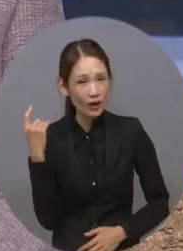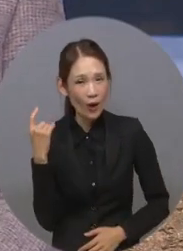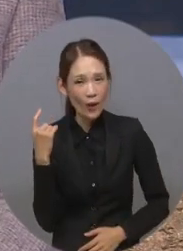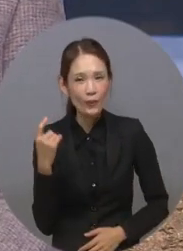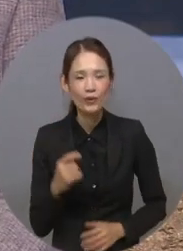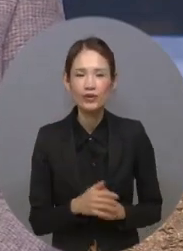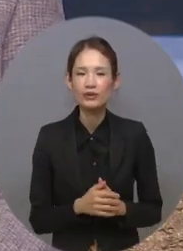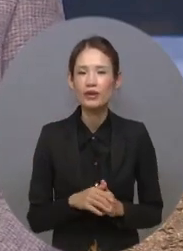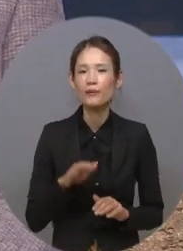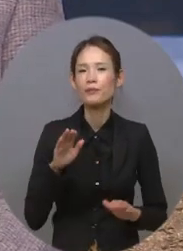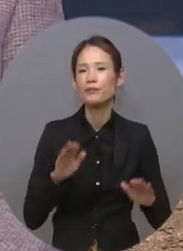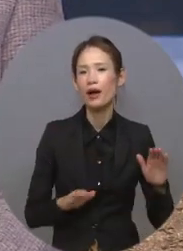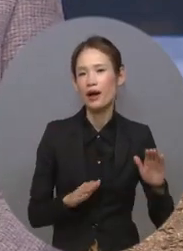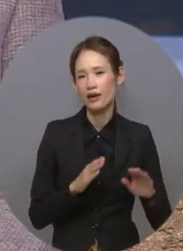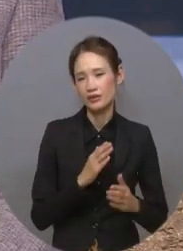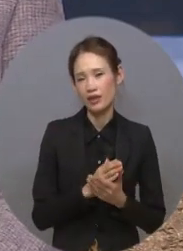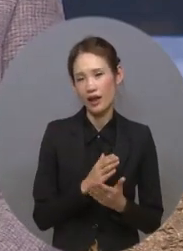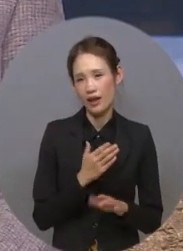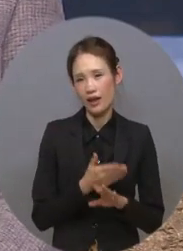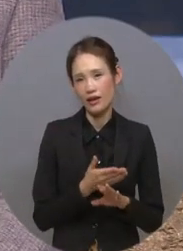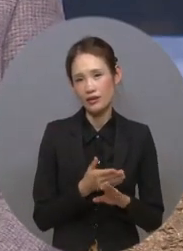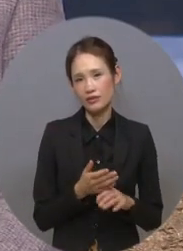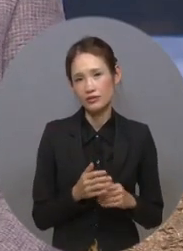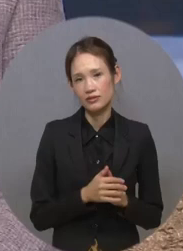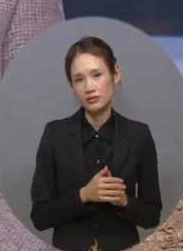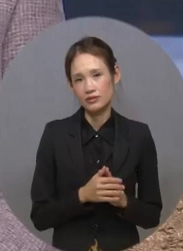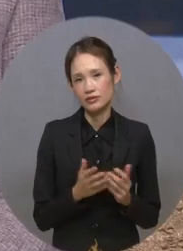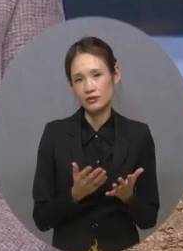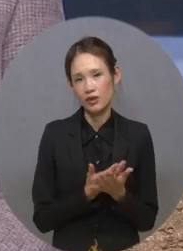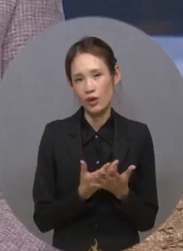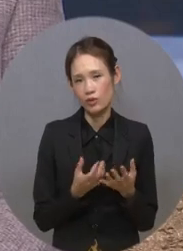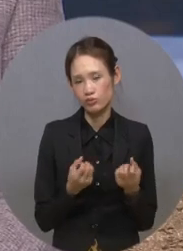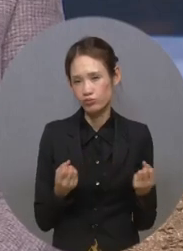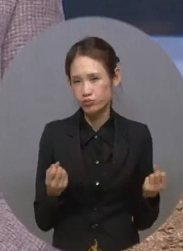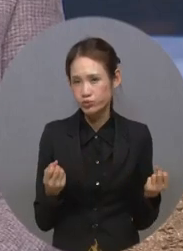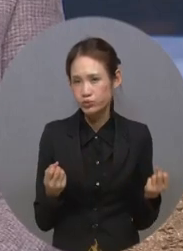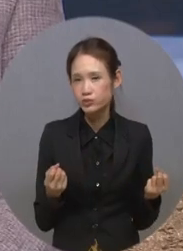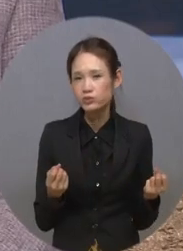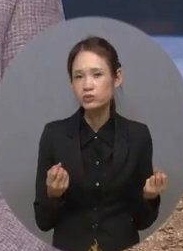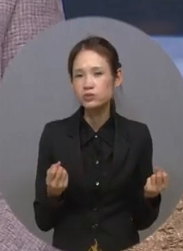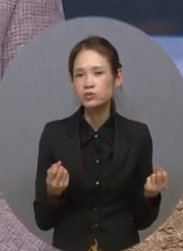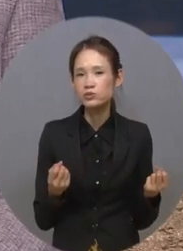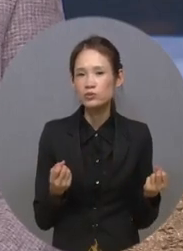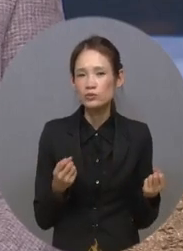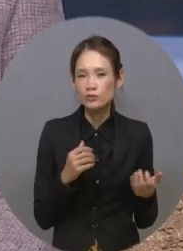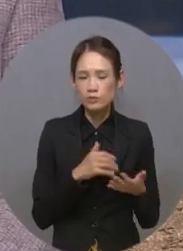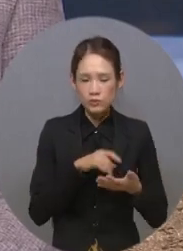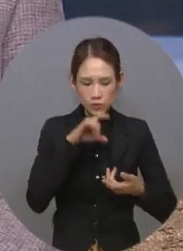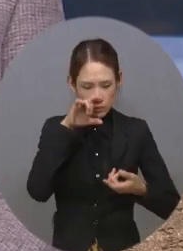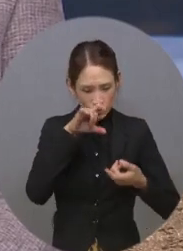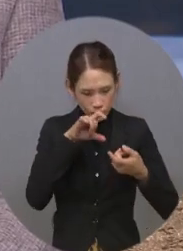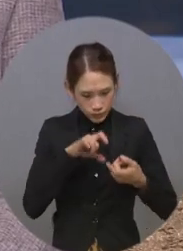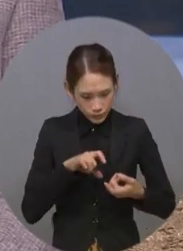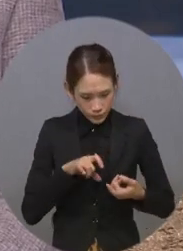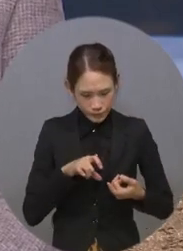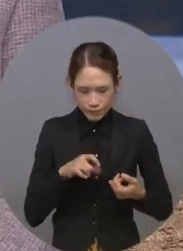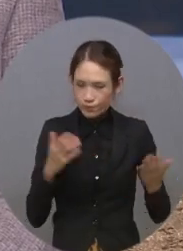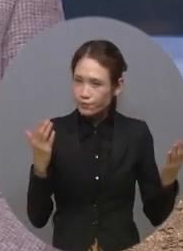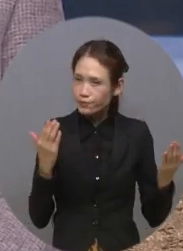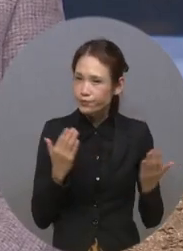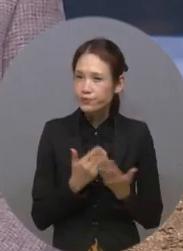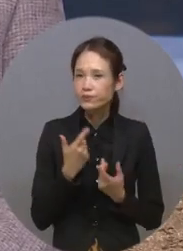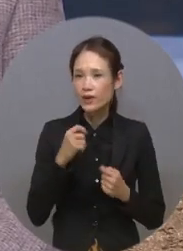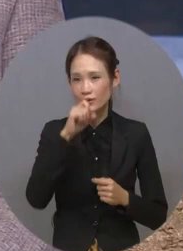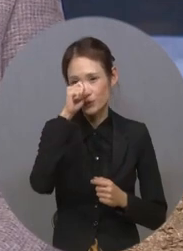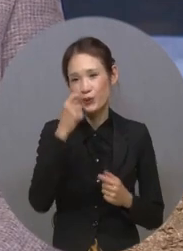편차가 있다면 말씀하신 네. 것처럼 좀 이렇게 분포를 시켜서 네. 좀 평균을 맞추는 것도 굉장히 좋은 방안